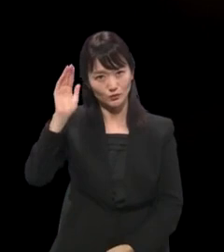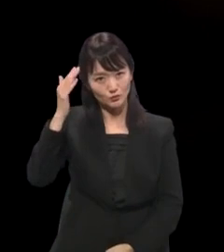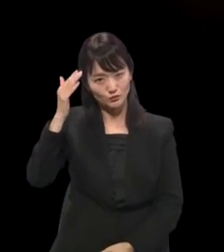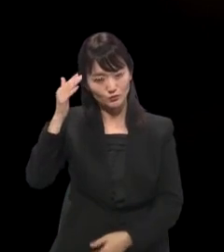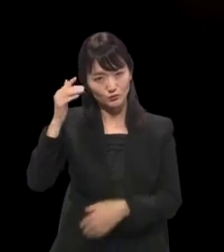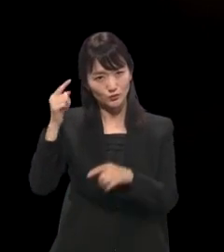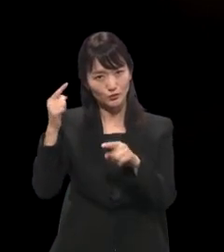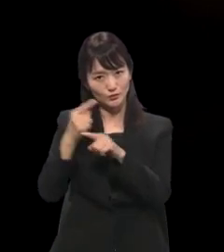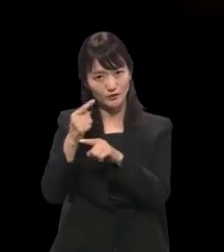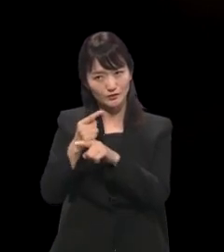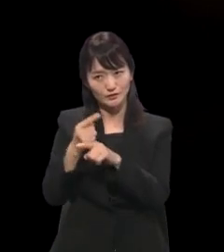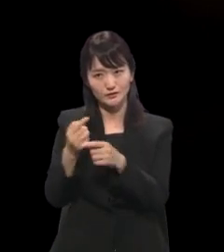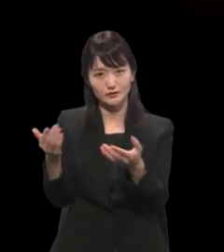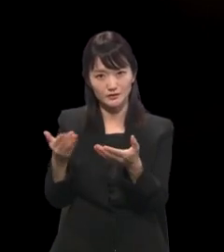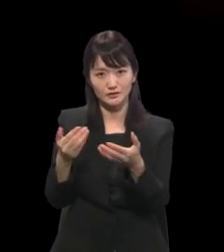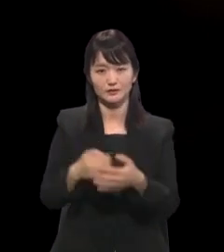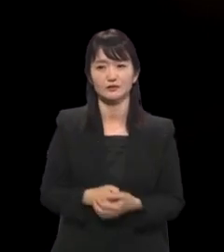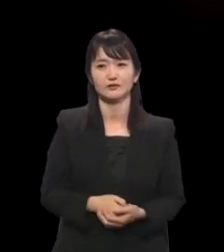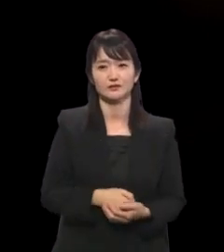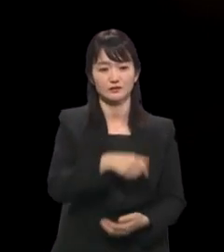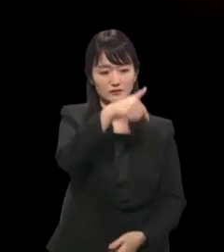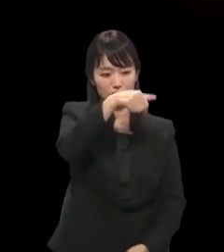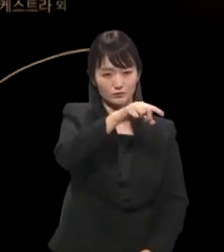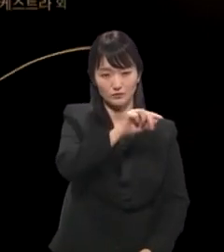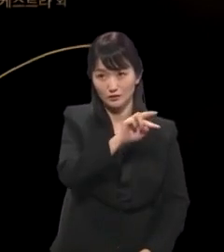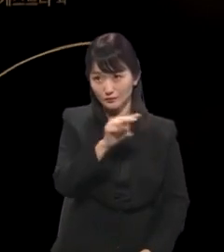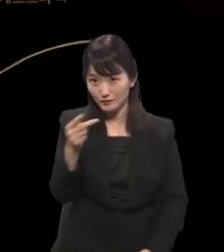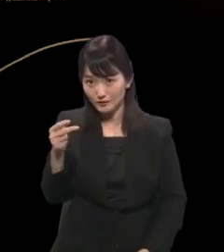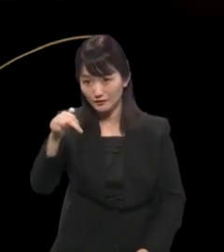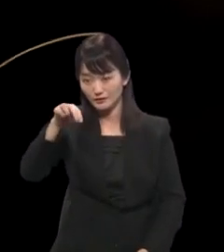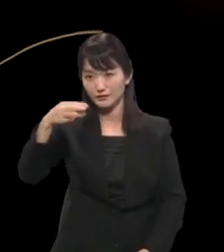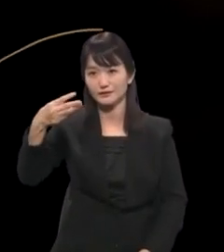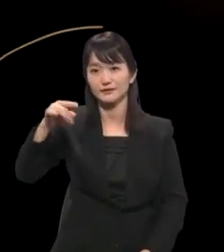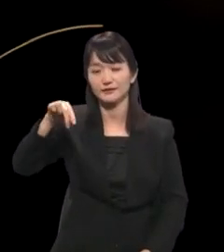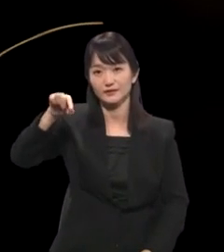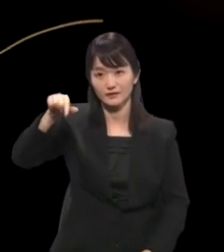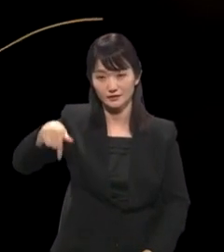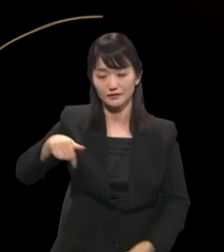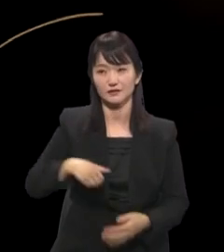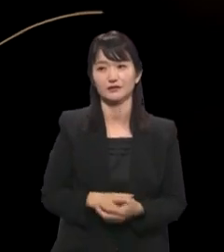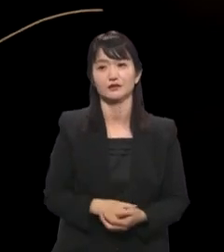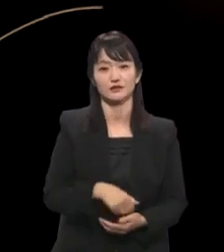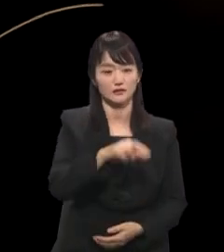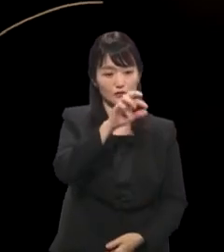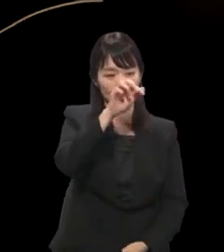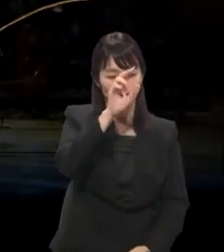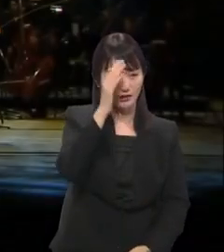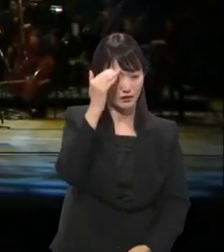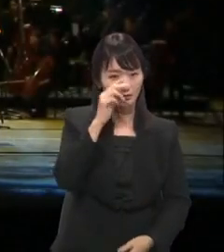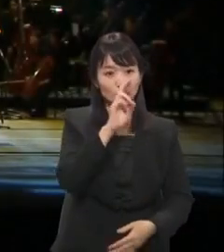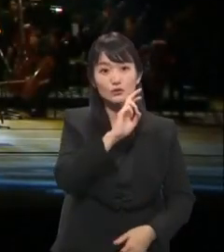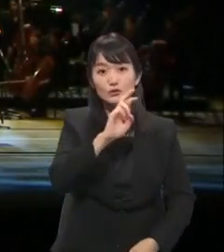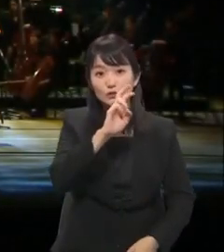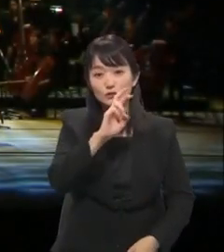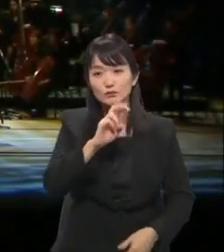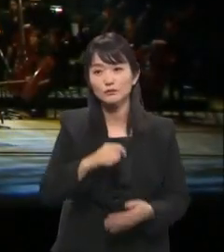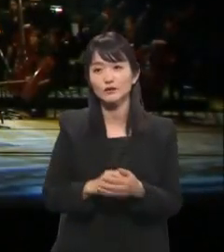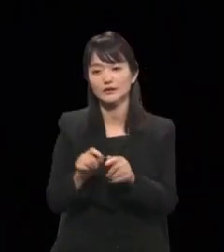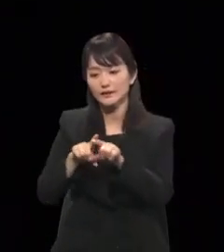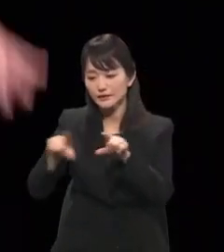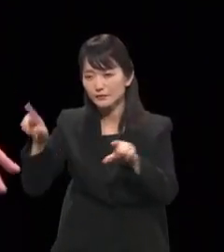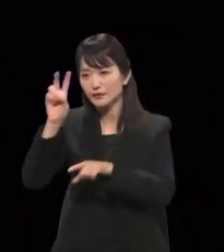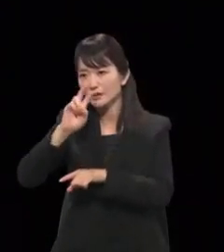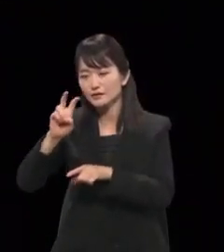이제 국악을 뭐 클래식화, 국악을 뉴에이지화, 국악을 현대음악화, 국악을 대중음악화, 그리고 기타